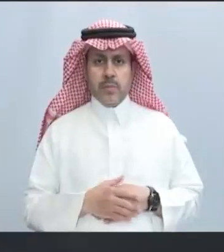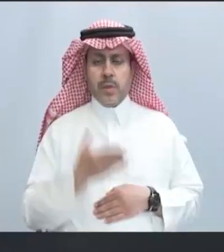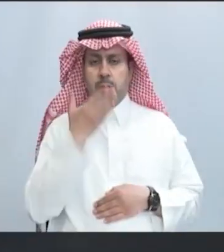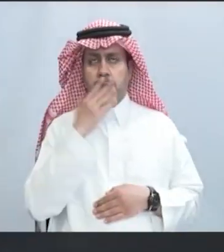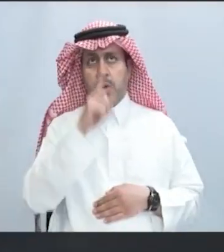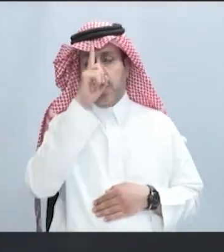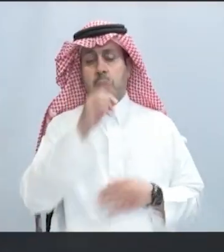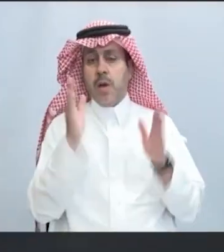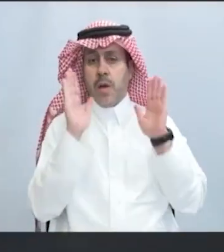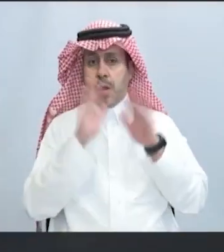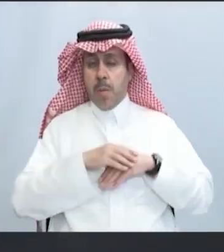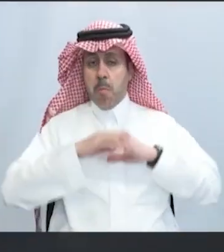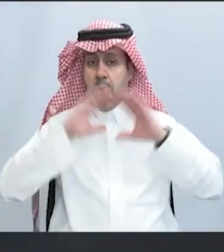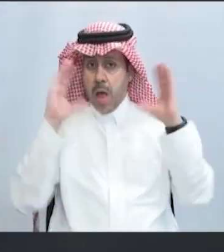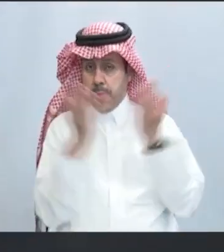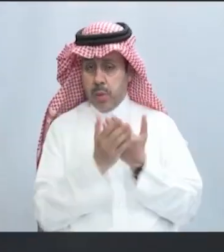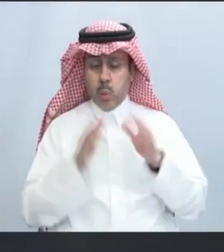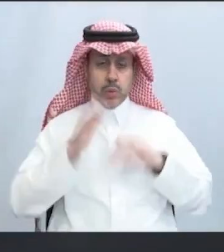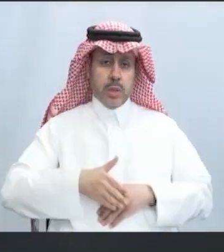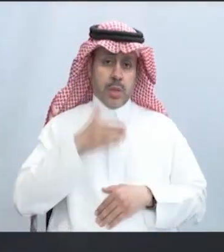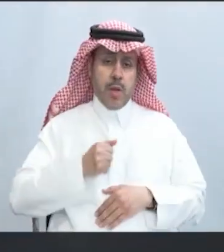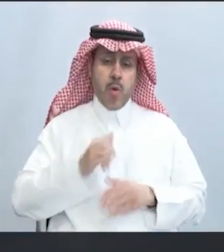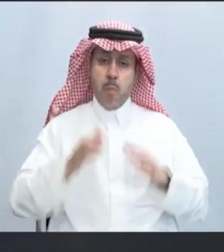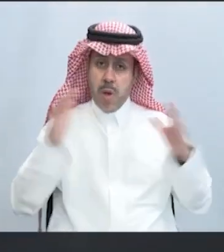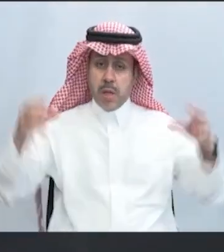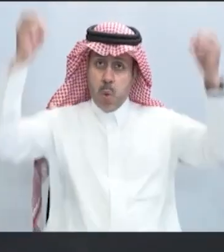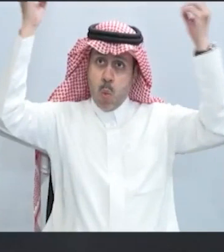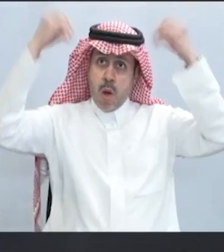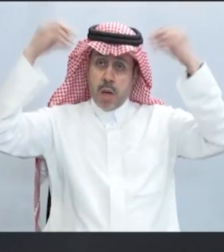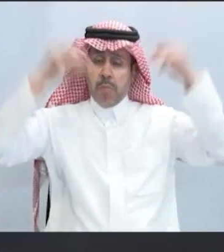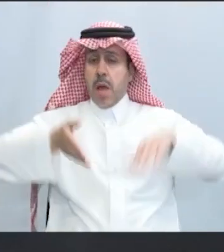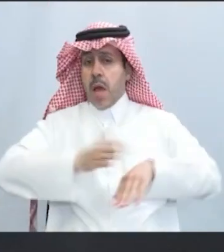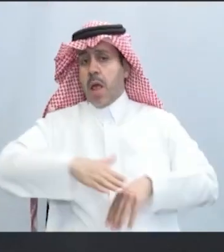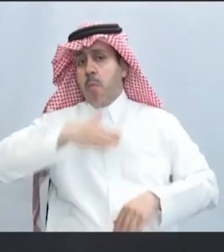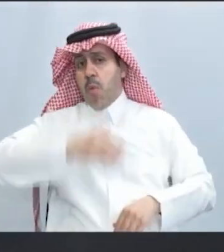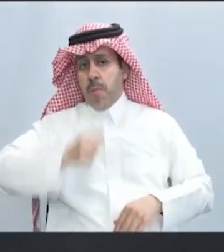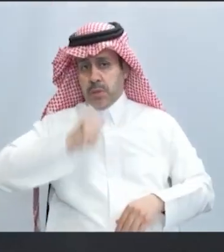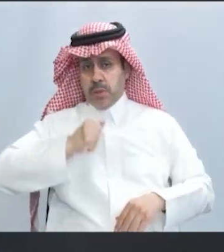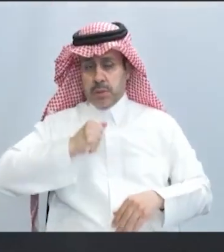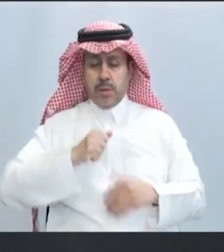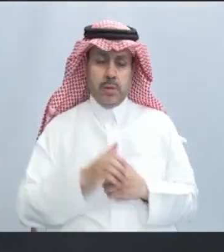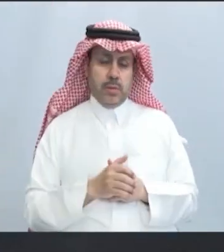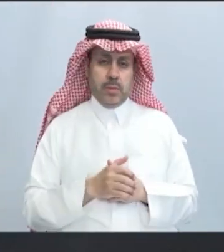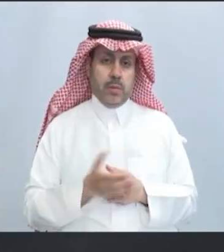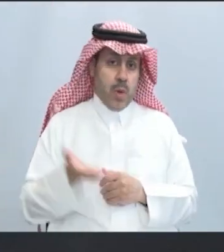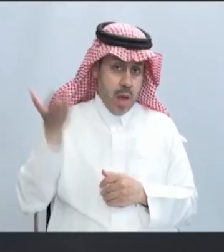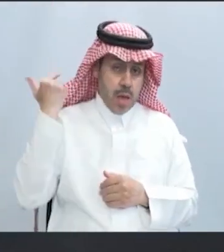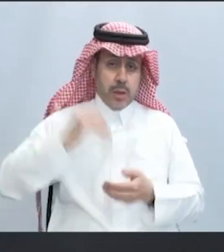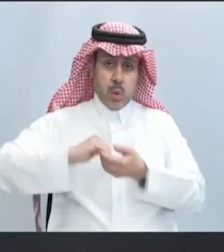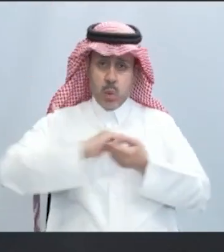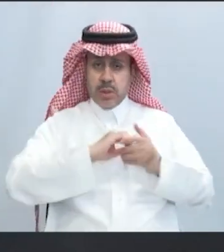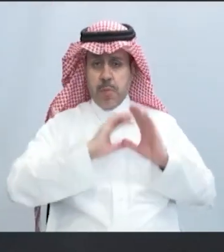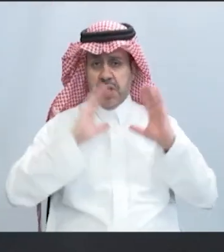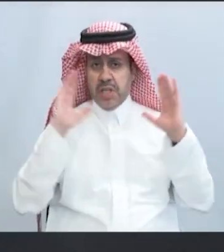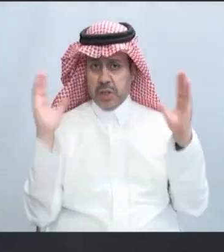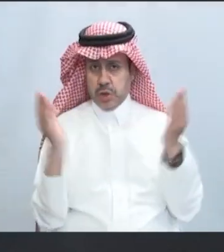الحمد لله رب العالمين وصلى الله وسلم وبارك وانعم على نبينا محمد صلى الله عليه وعلى اله